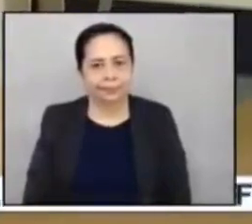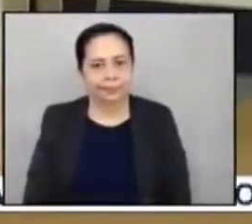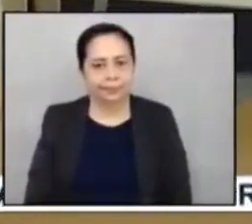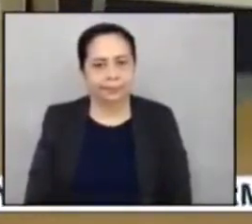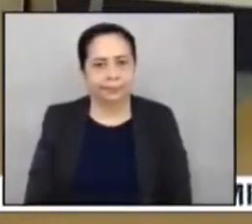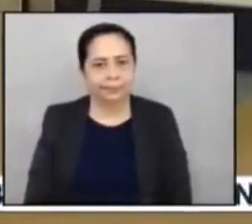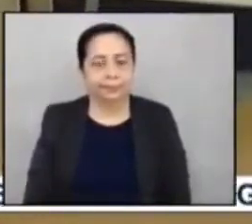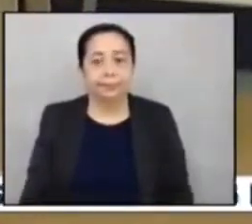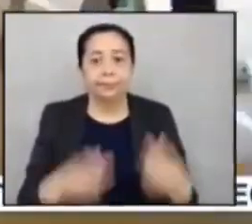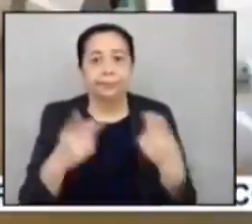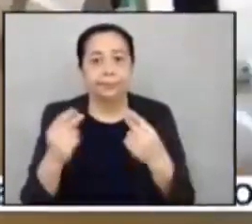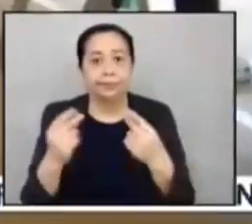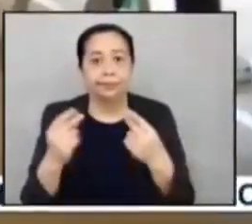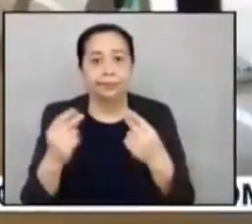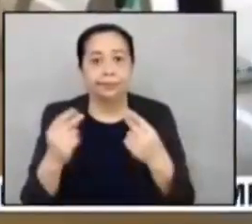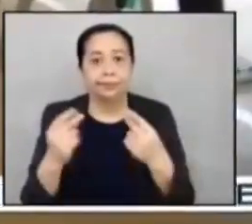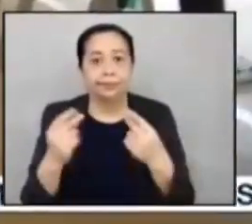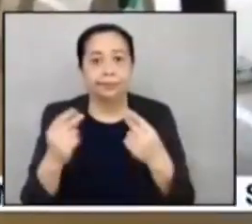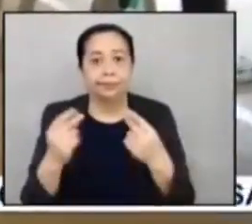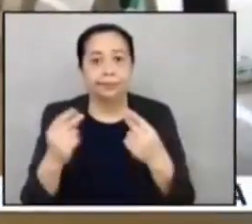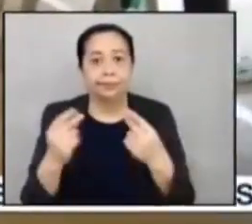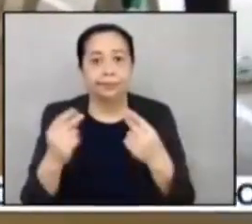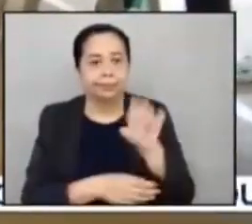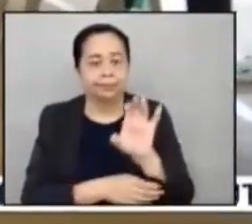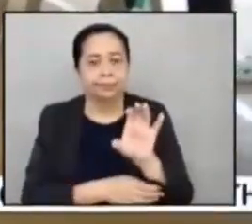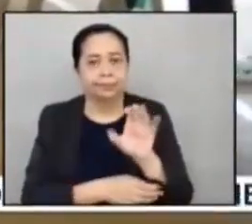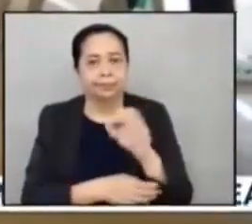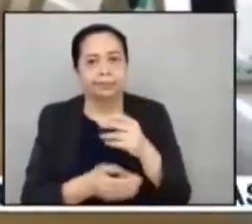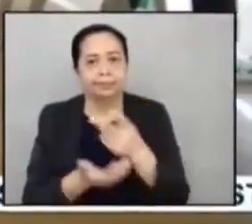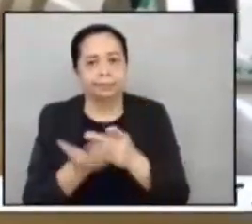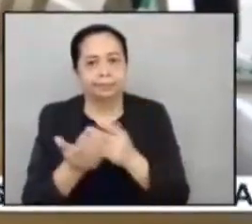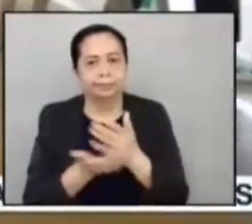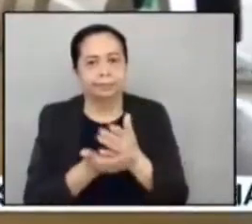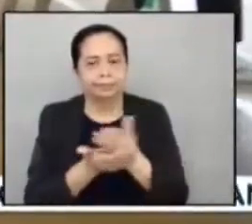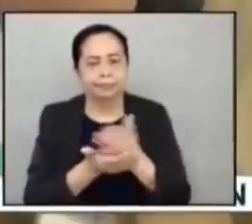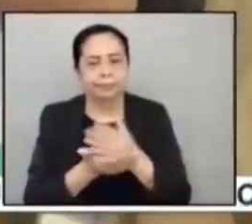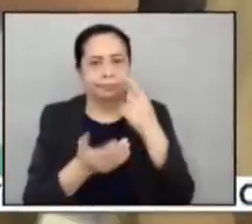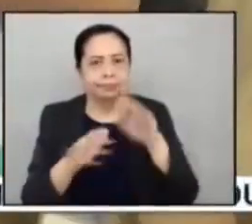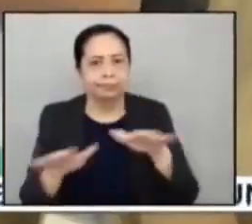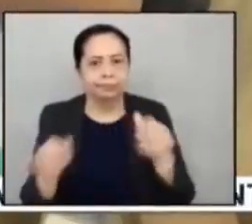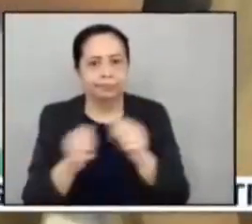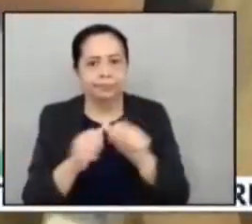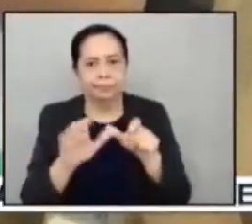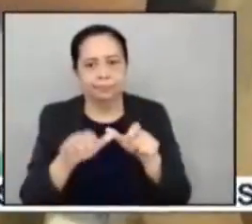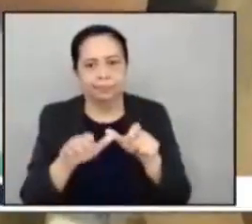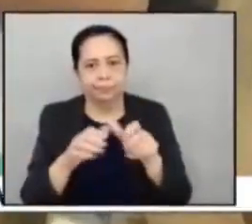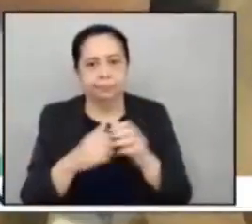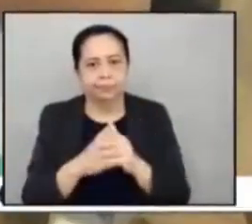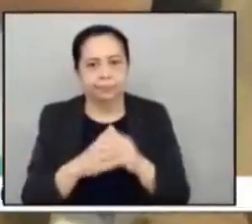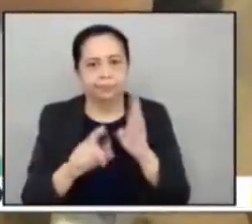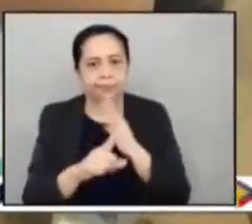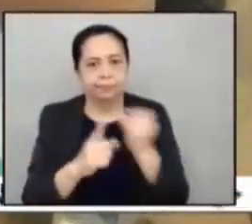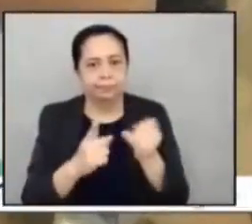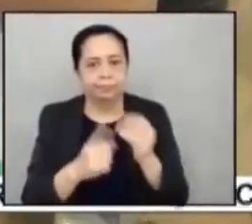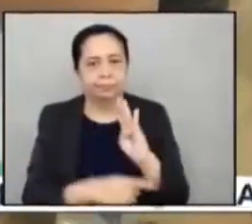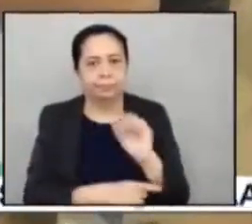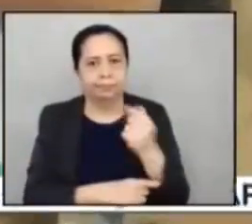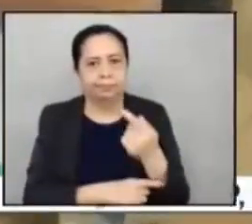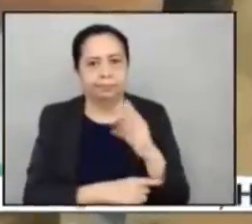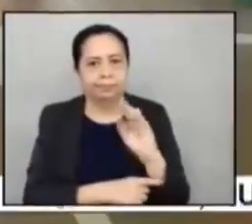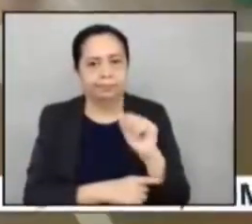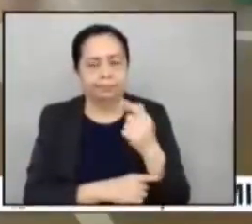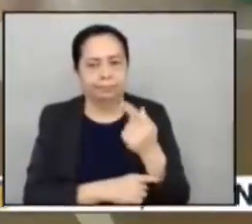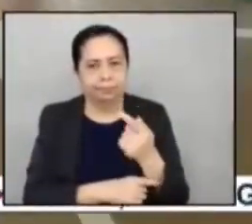Nagsagawa ng lakbay serbisyo ang Quezon City Kabahagi Center for Children with Disabilities sa barangay Bagbag kaagapay ang